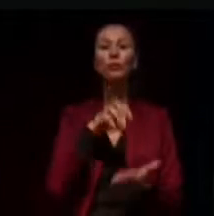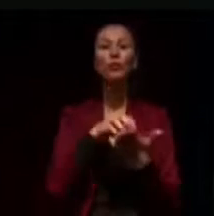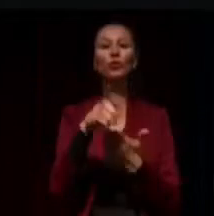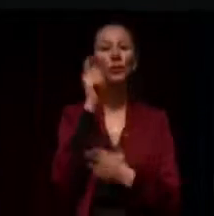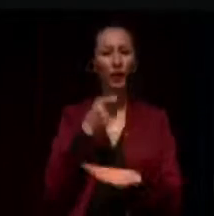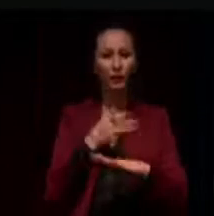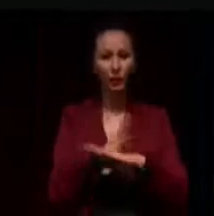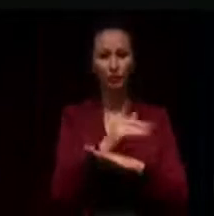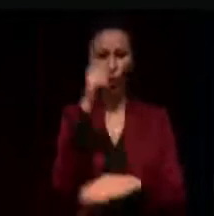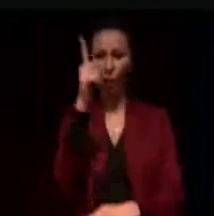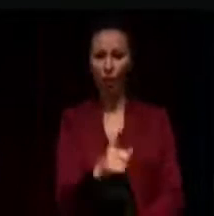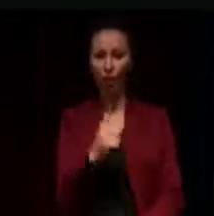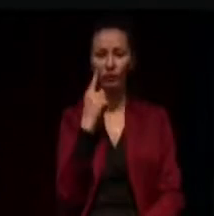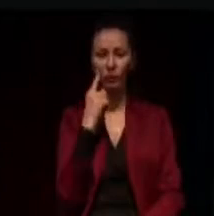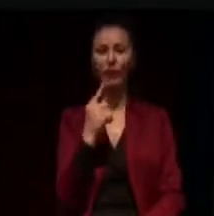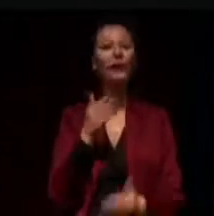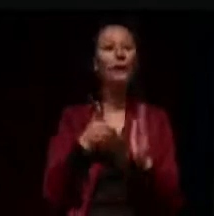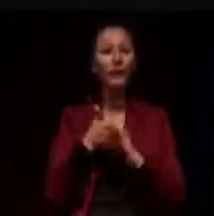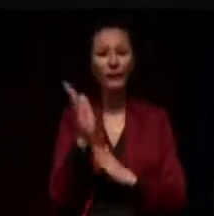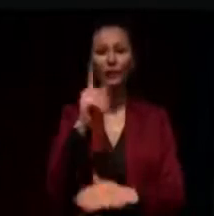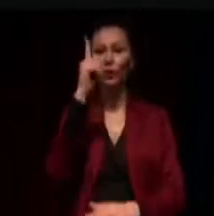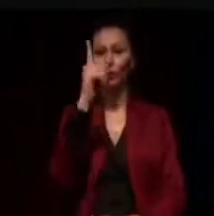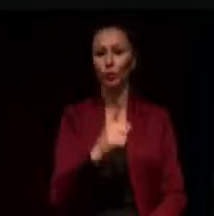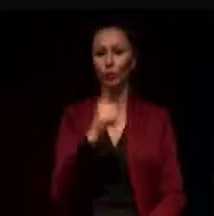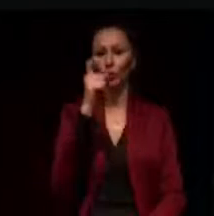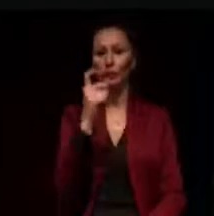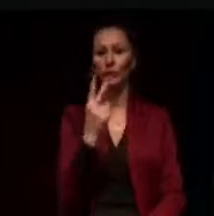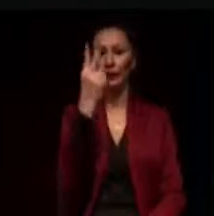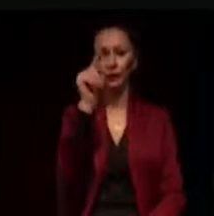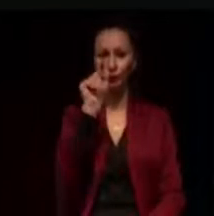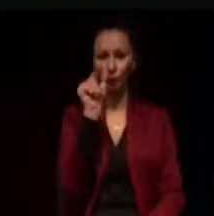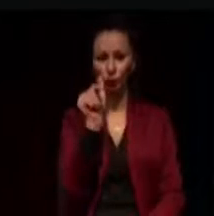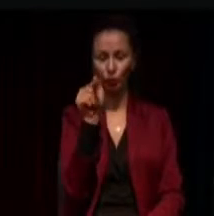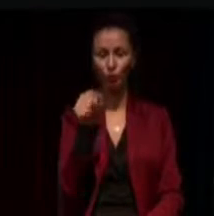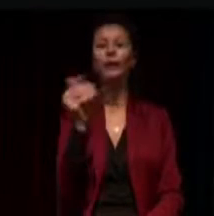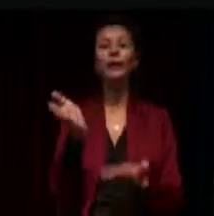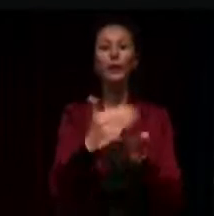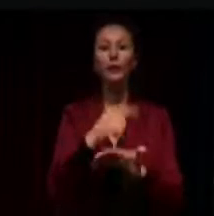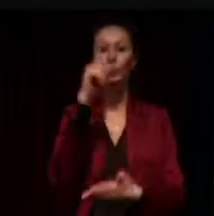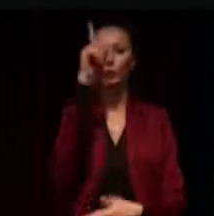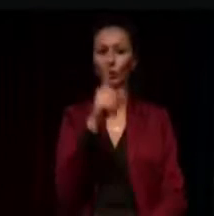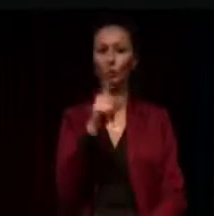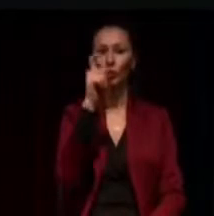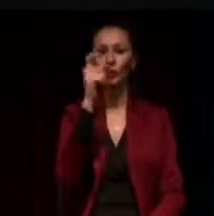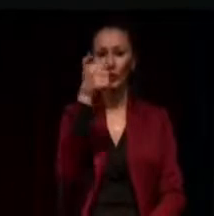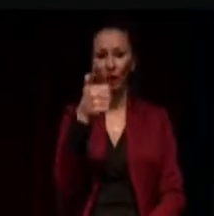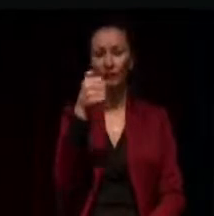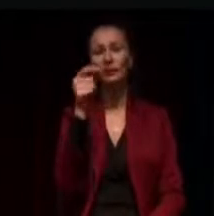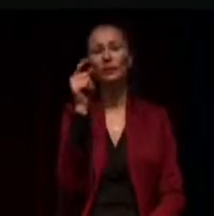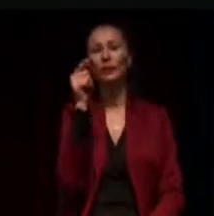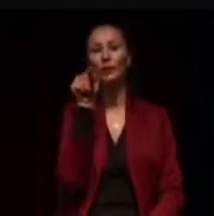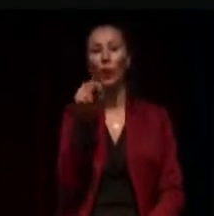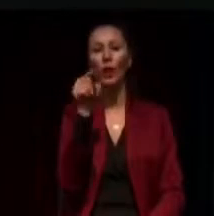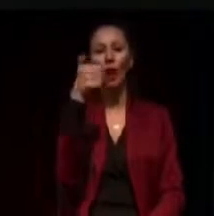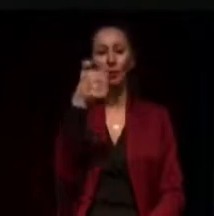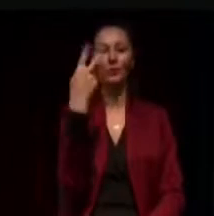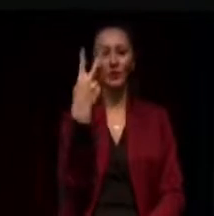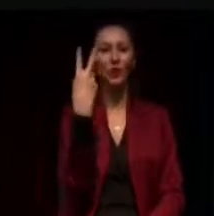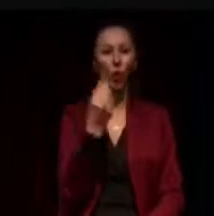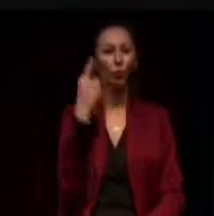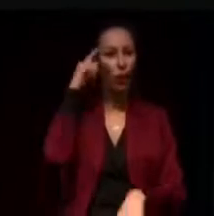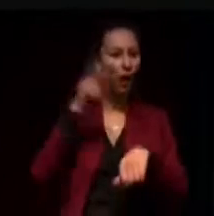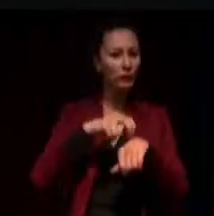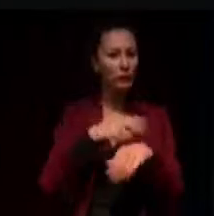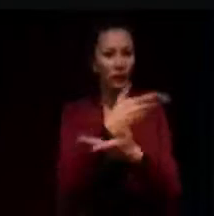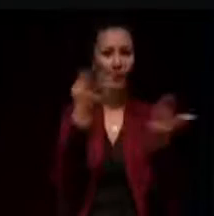bütçe gerçekleşme oranlarının giderde %97,5, gelirde %96,62 olduğunu